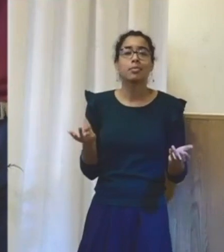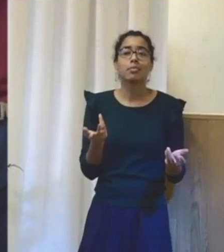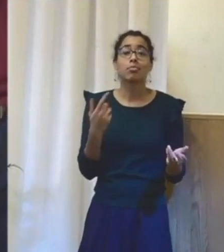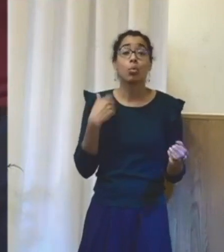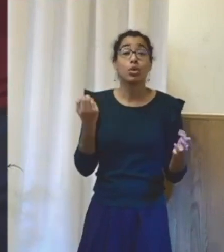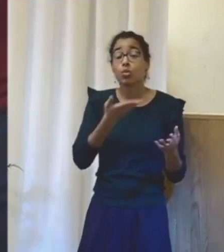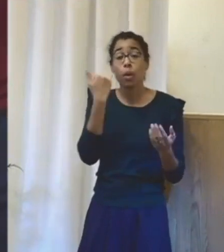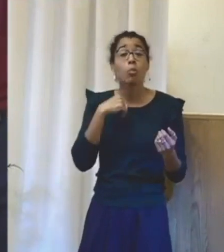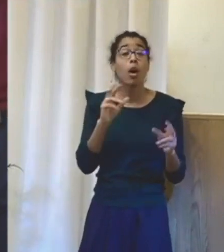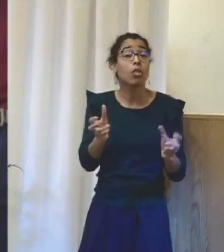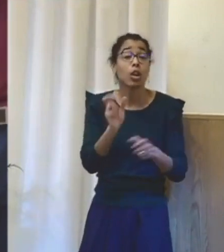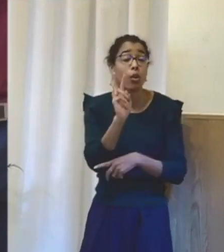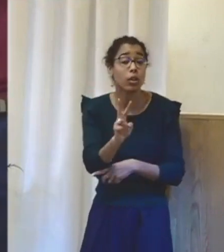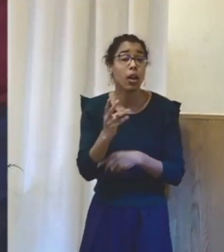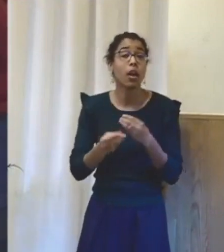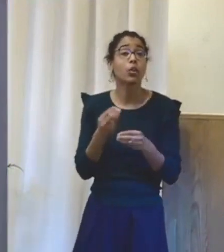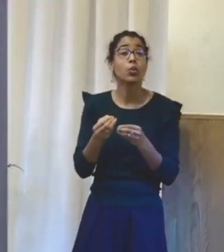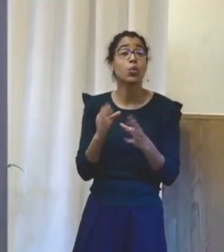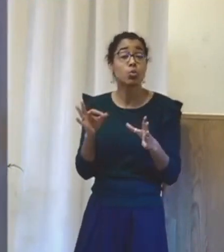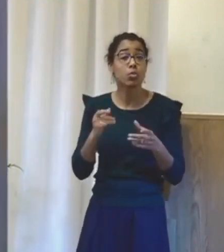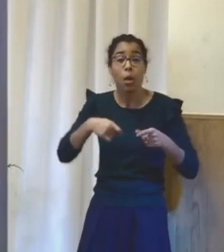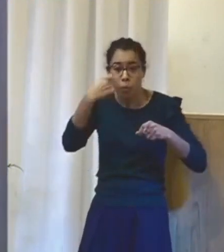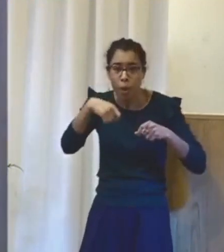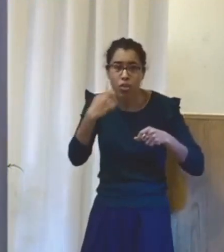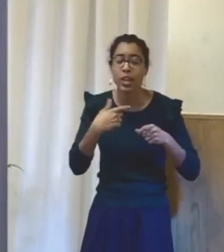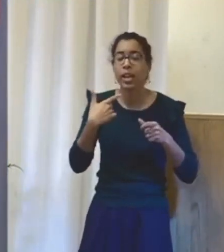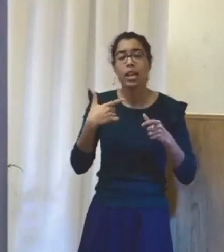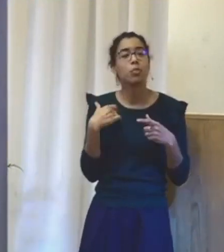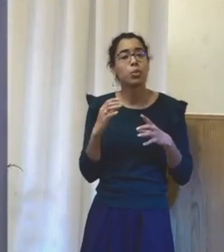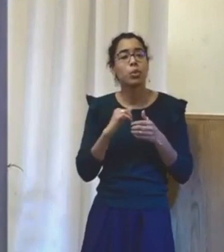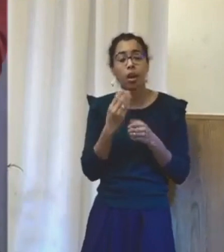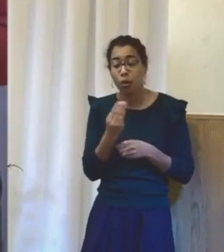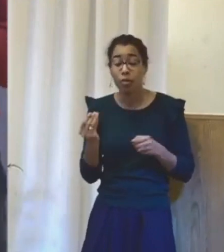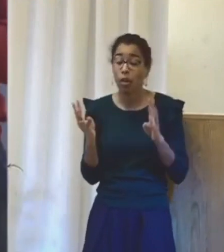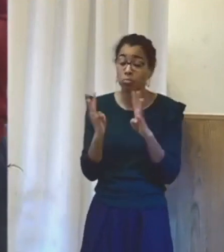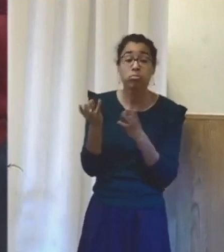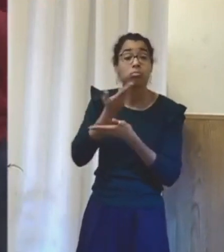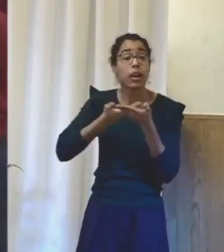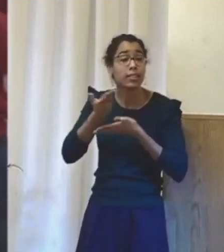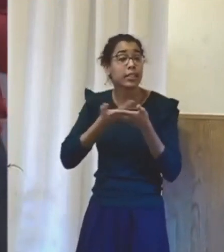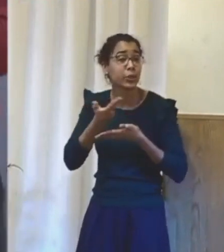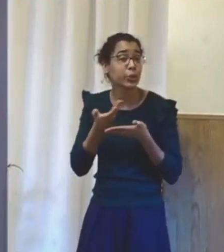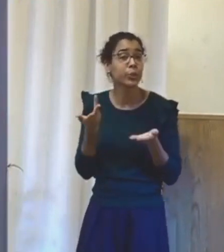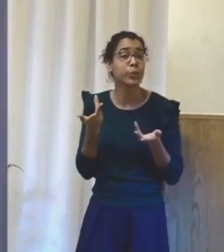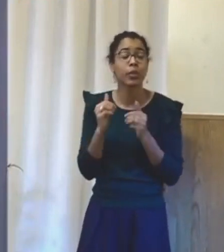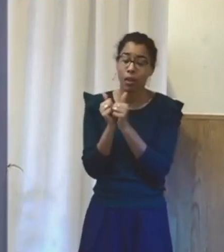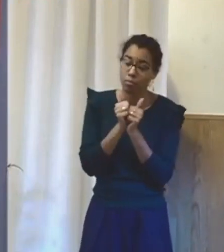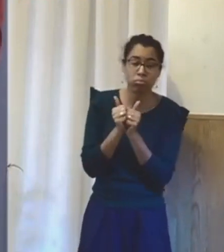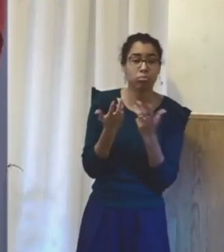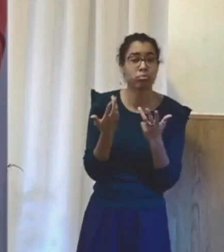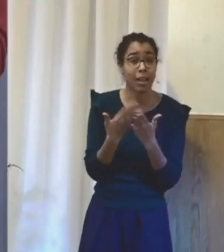et puis de regarder peut-être la télé ou bien peut-être d'être à table et puis discuter avec les enfants, je ne sais pas, discuter ensemble.